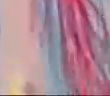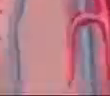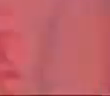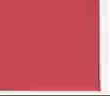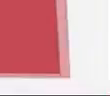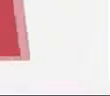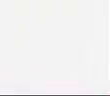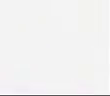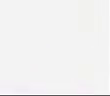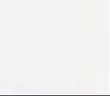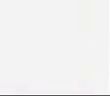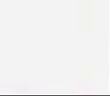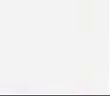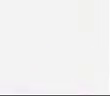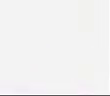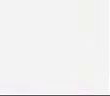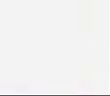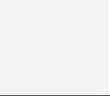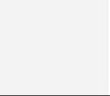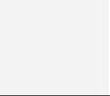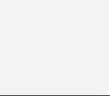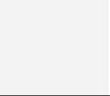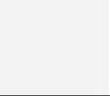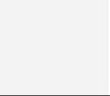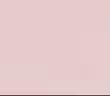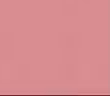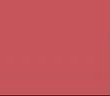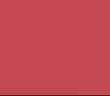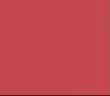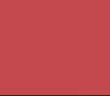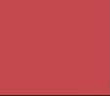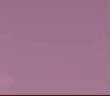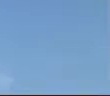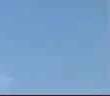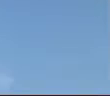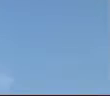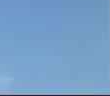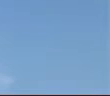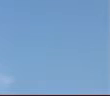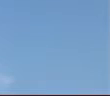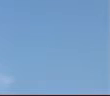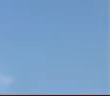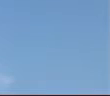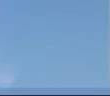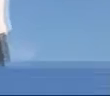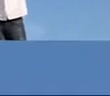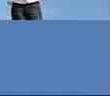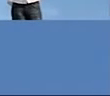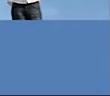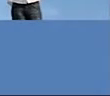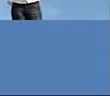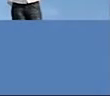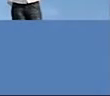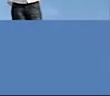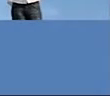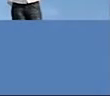esa harakatlar strategiyasining 4-chi yo'nalishini ifodalaydi. Bunda odamlar hayotini yaxshilash maqsadi bor.